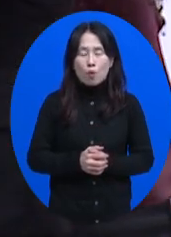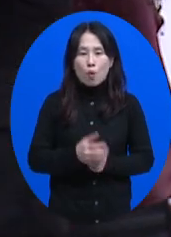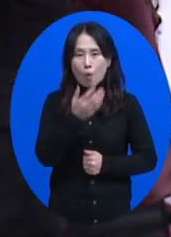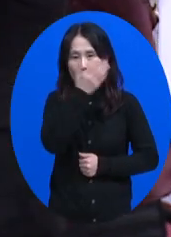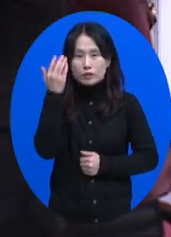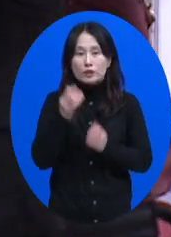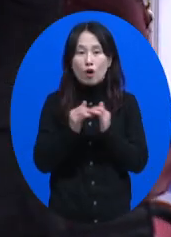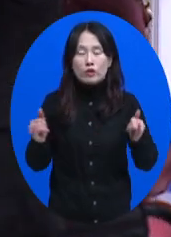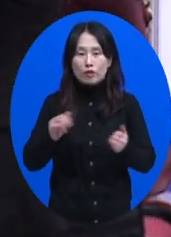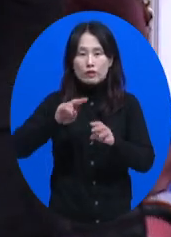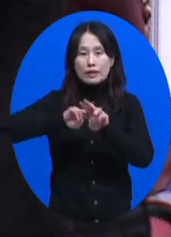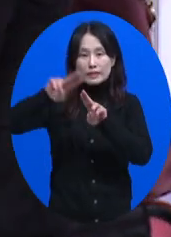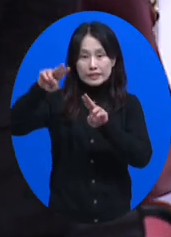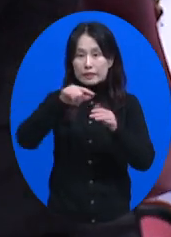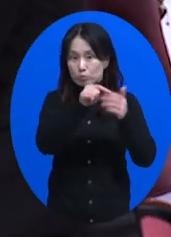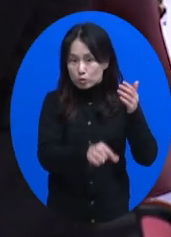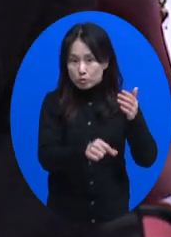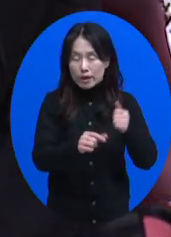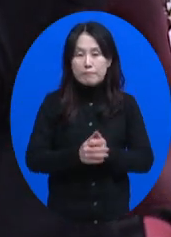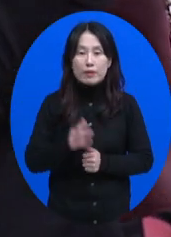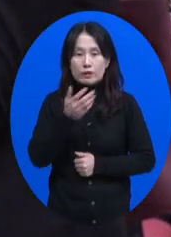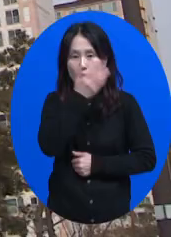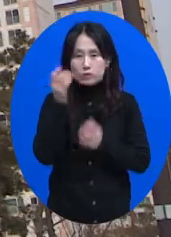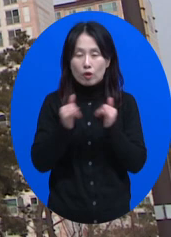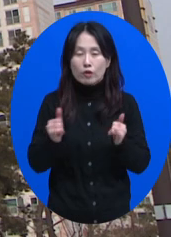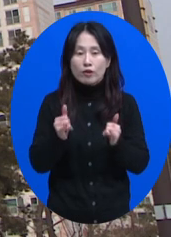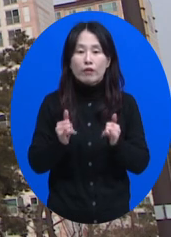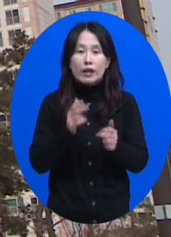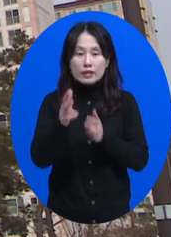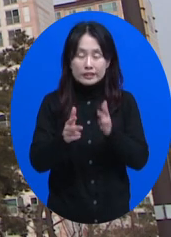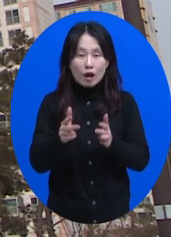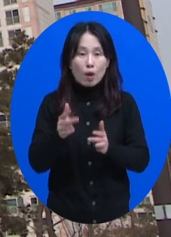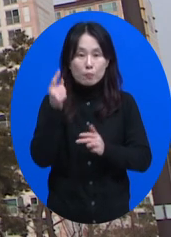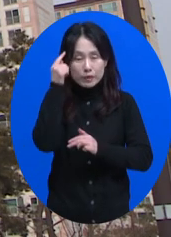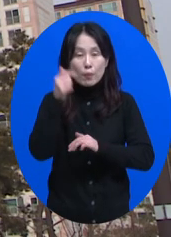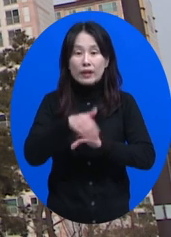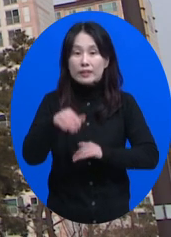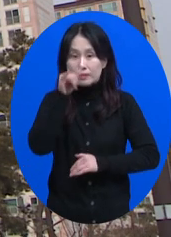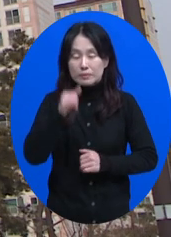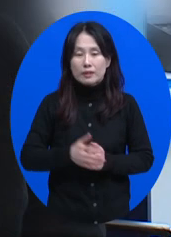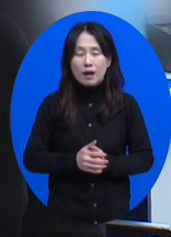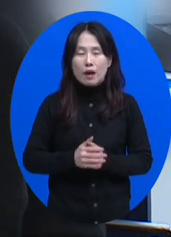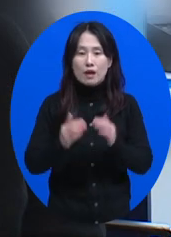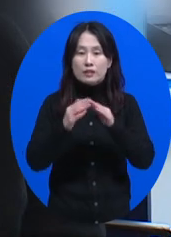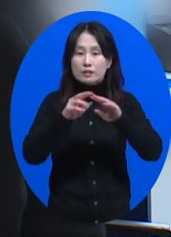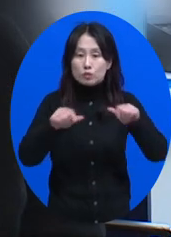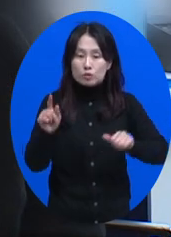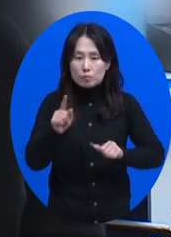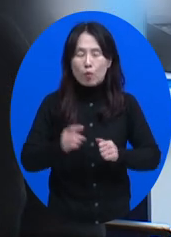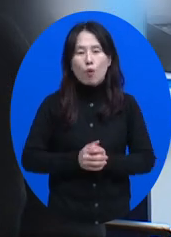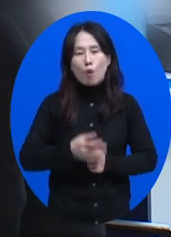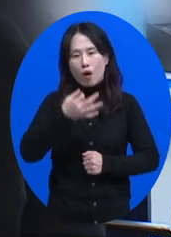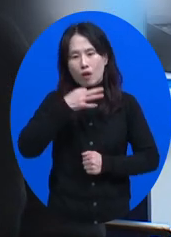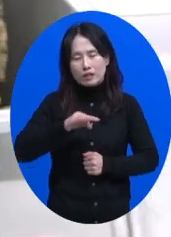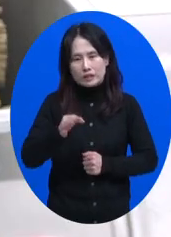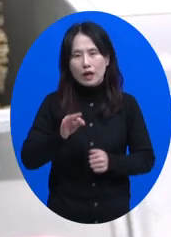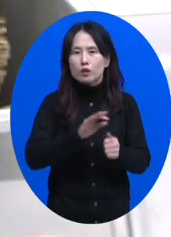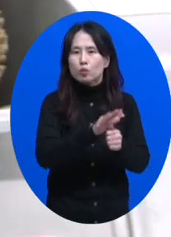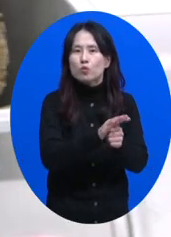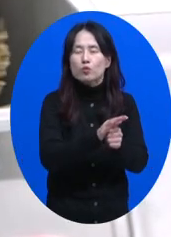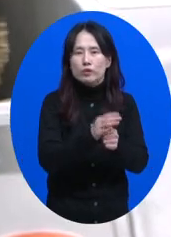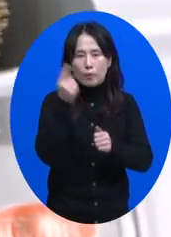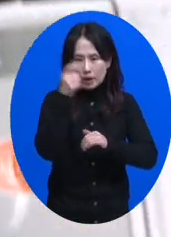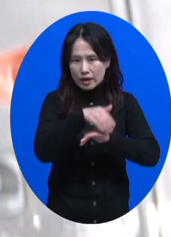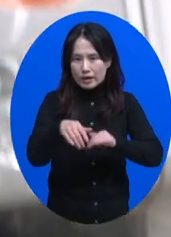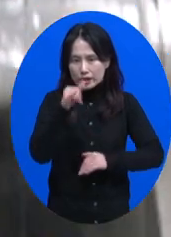프로그램, 청년기회 패키지 사업을 추진합니다. 부동산 분야에선 저소득층 전세금, 이자 지원 비율 상향 등